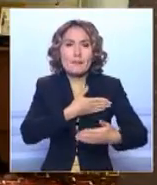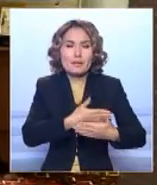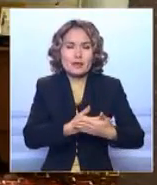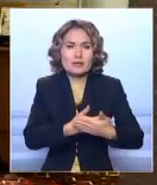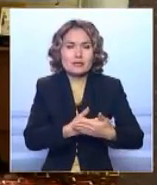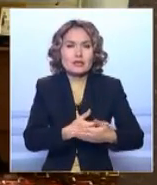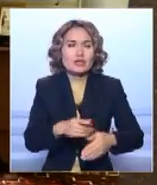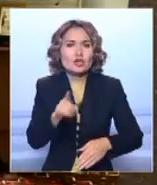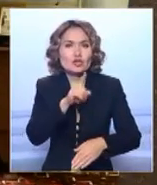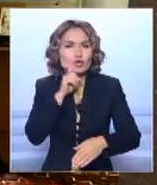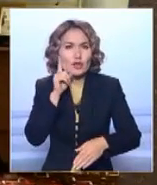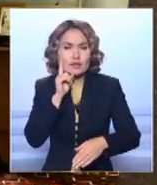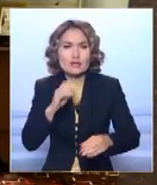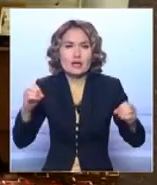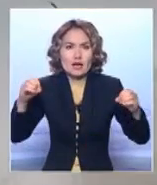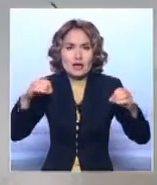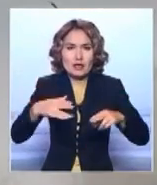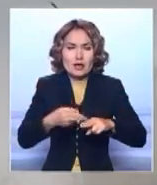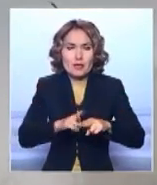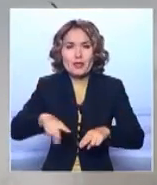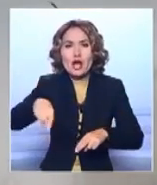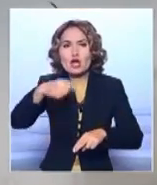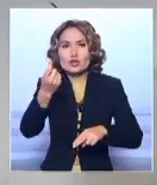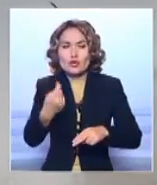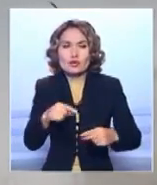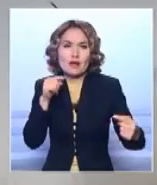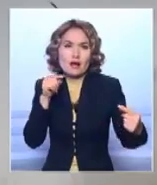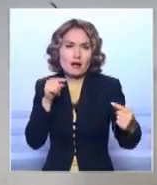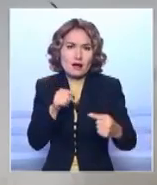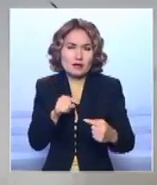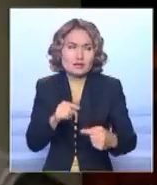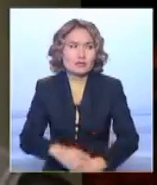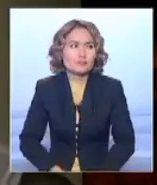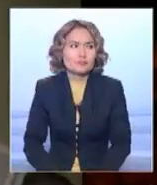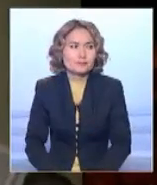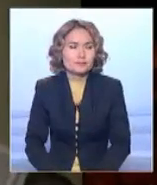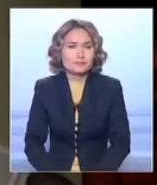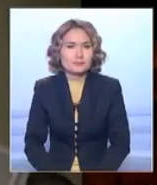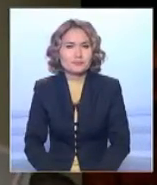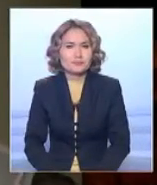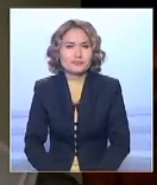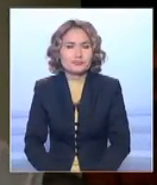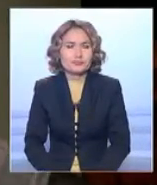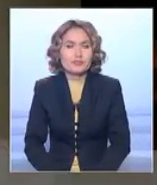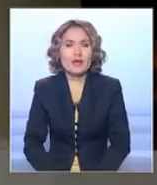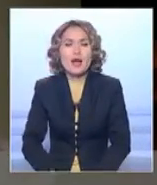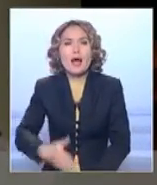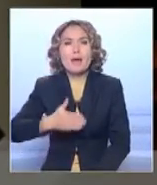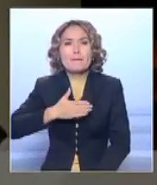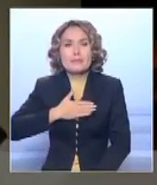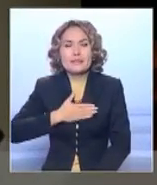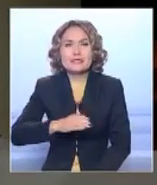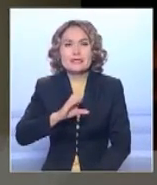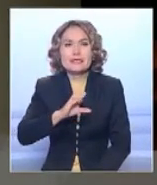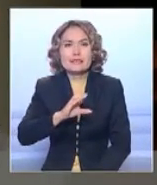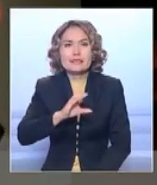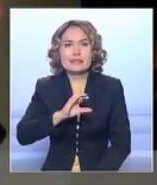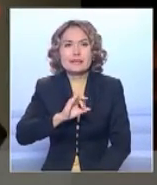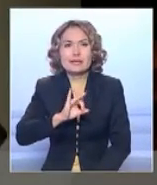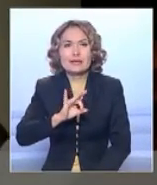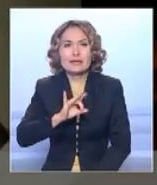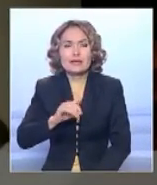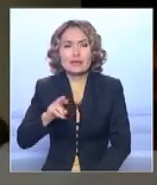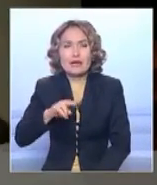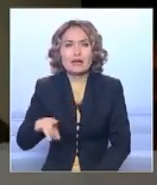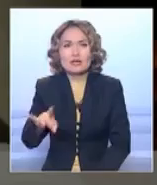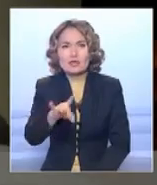қарулы қақтығыс қасіреті мәселесіне көп адамның назарын аудармақ болған. Біз Сириядағы жағдай туралы тек жаңалықтардан